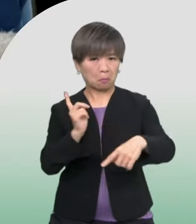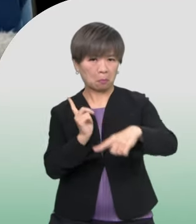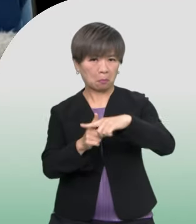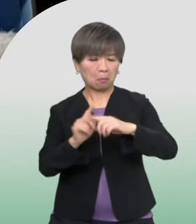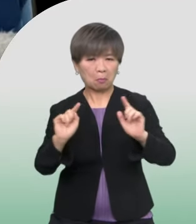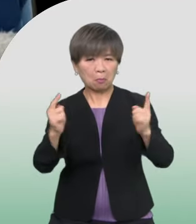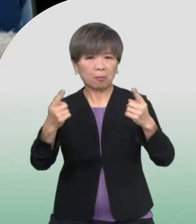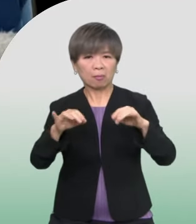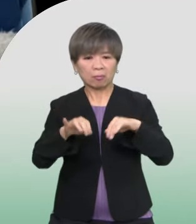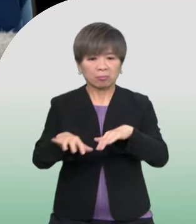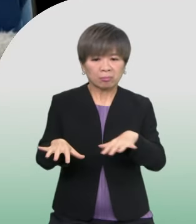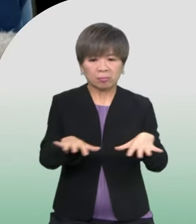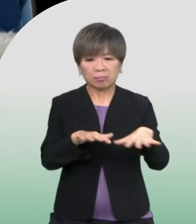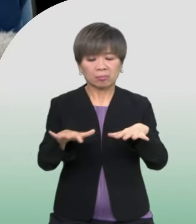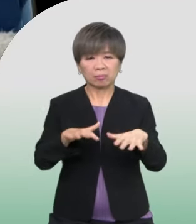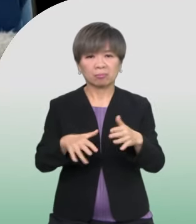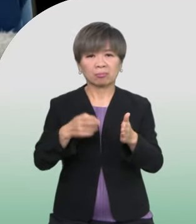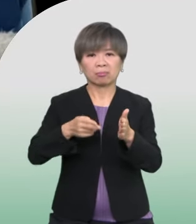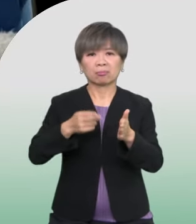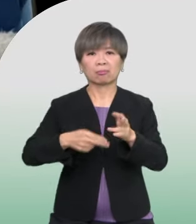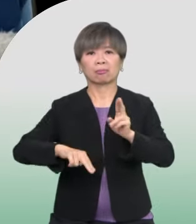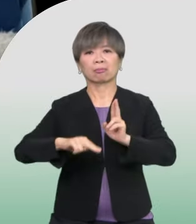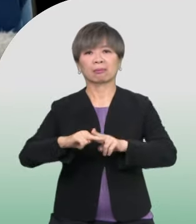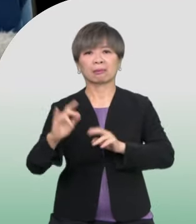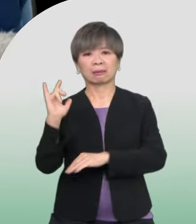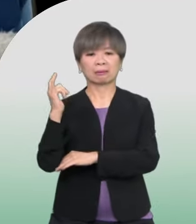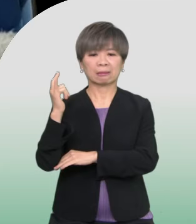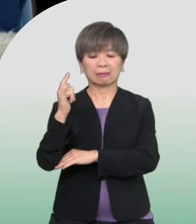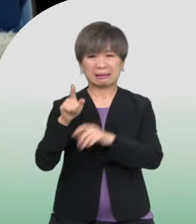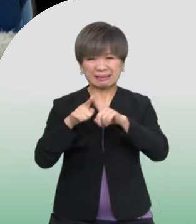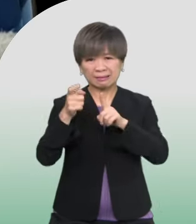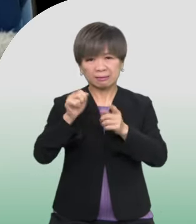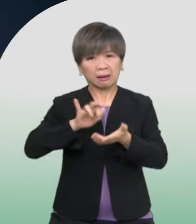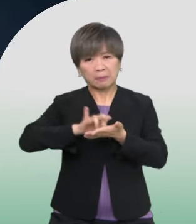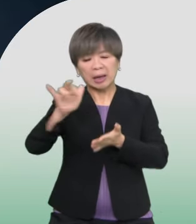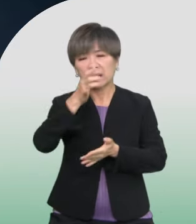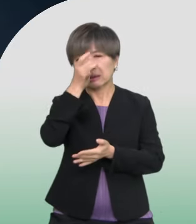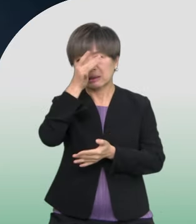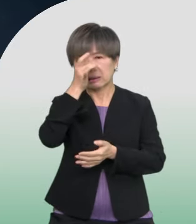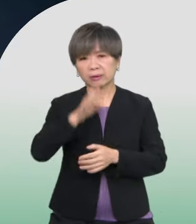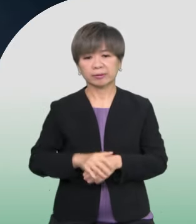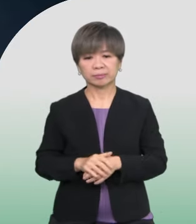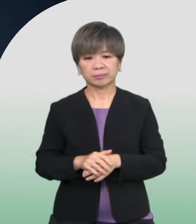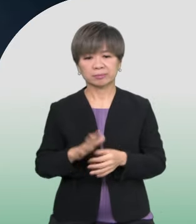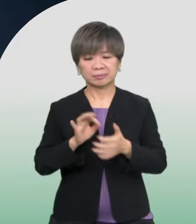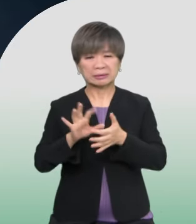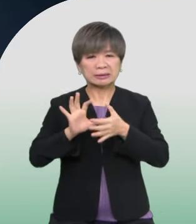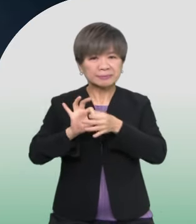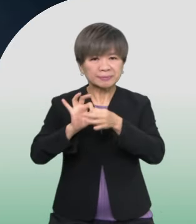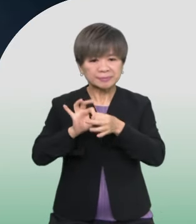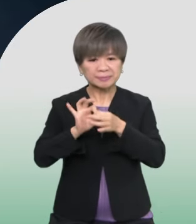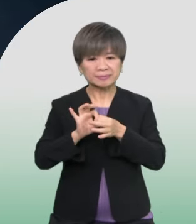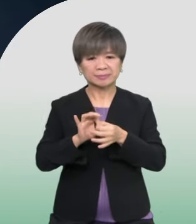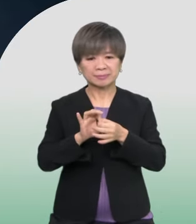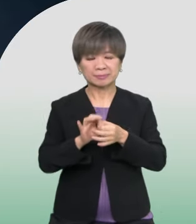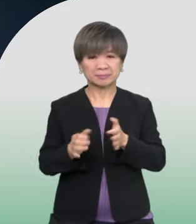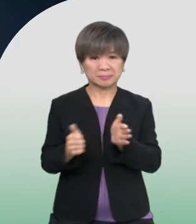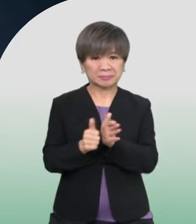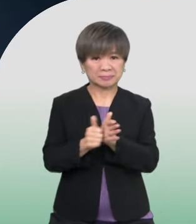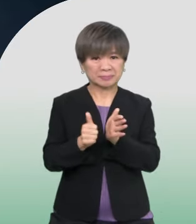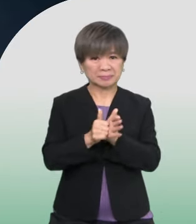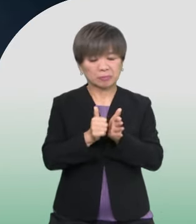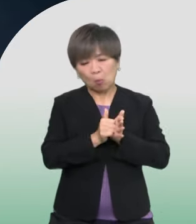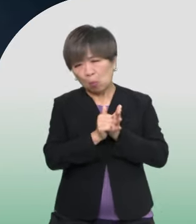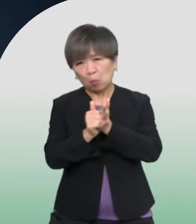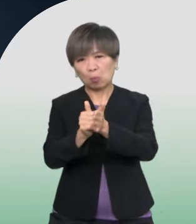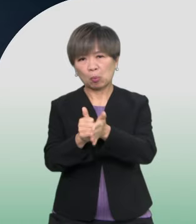就拄到台提通火车天使的载清，差一时咧无法度出轨。经过经典动用十八时来接送，站到